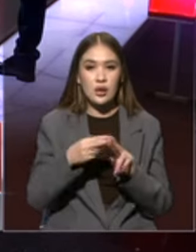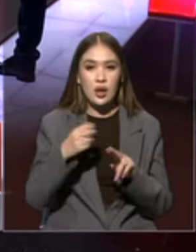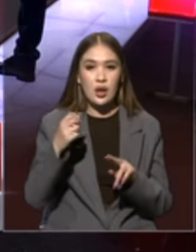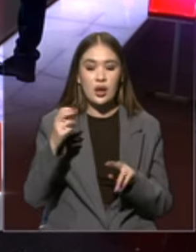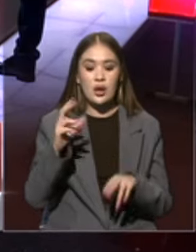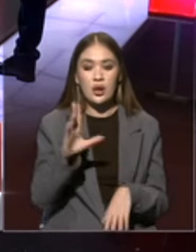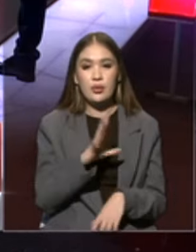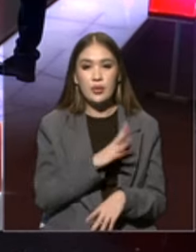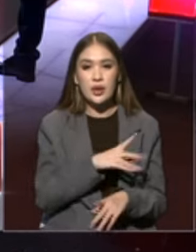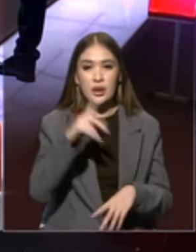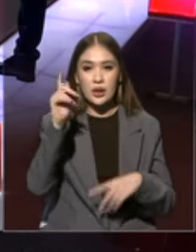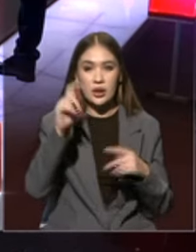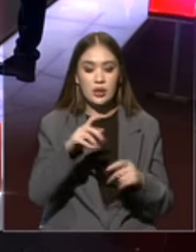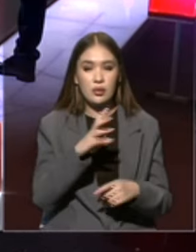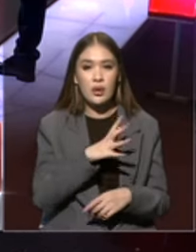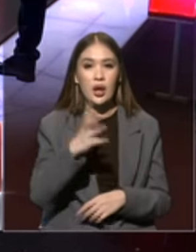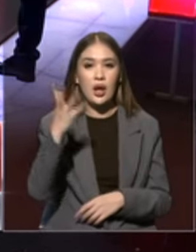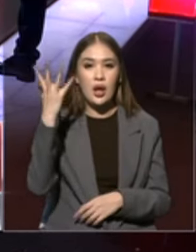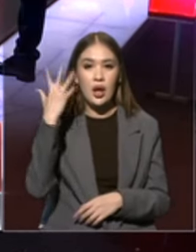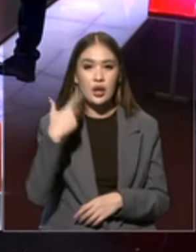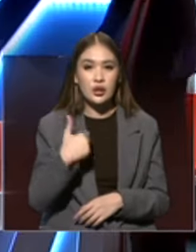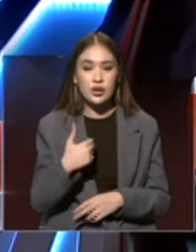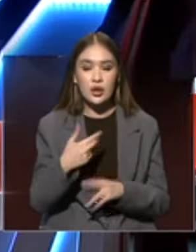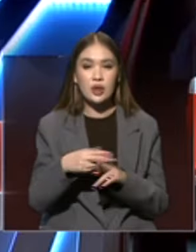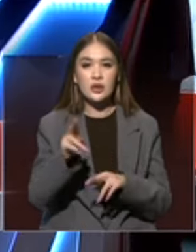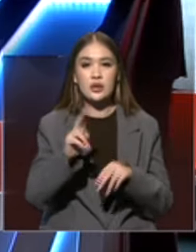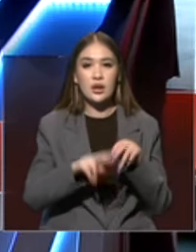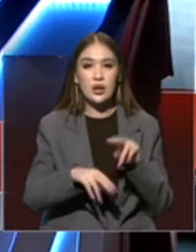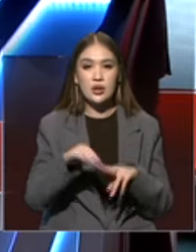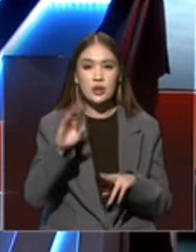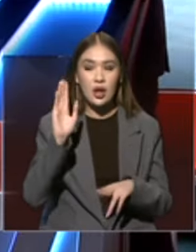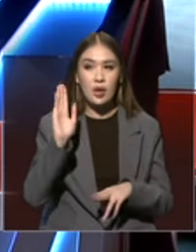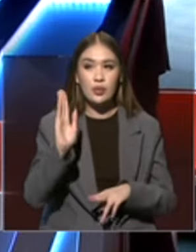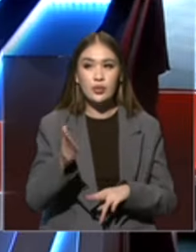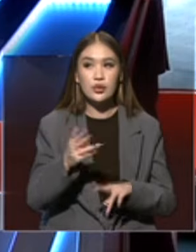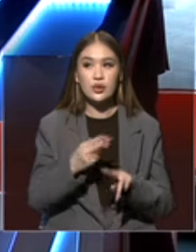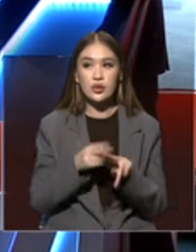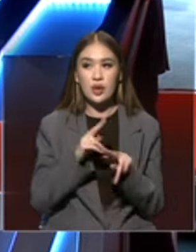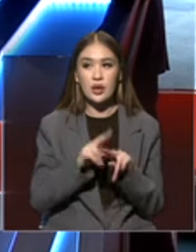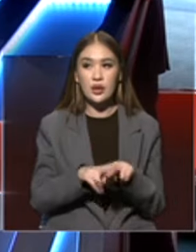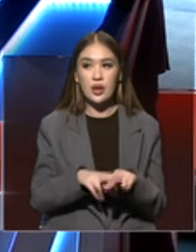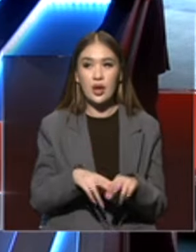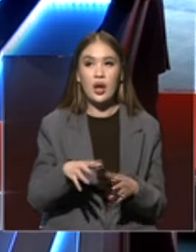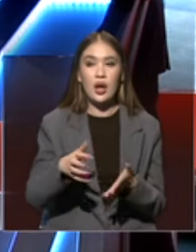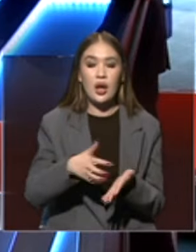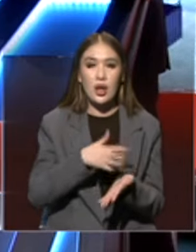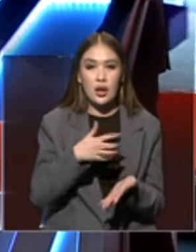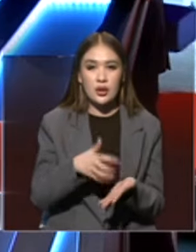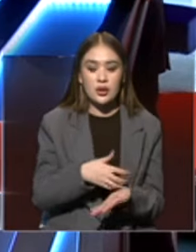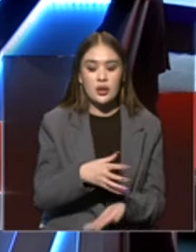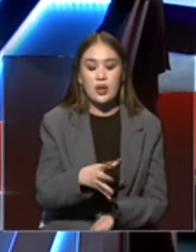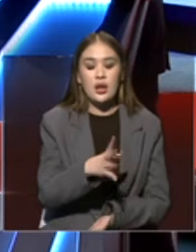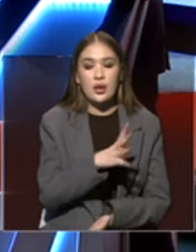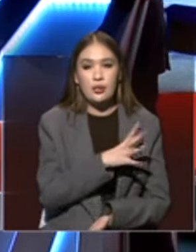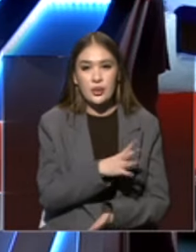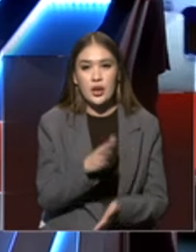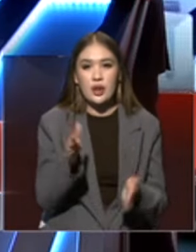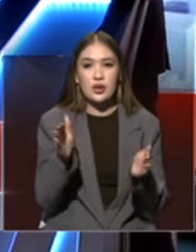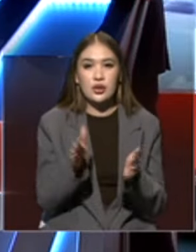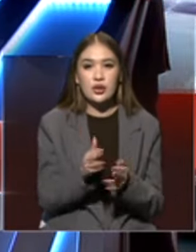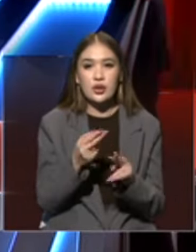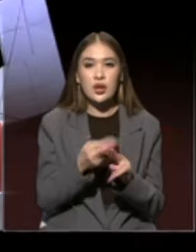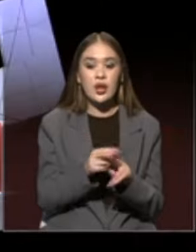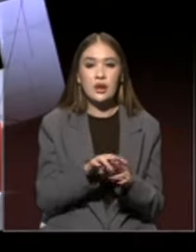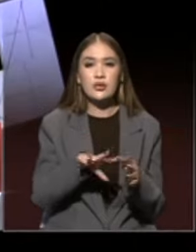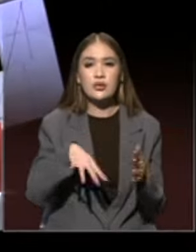ауылға, қашан үй басталынып салынады. Жерді қазды, қаданы қазды, шивенкіні кішкентай жасын төседі,